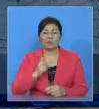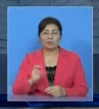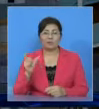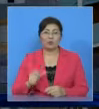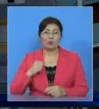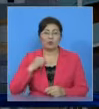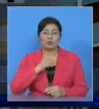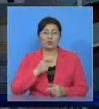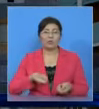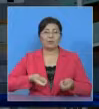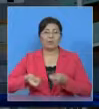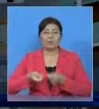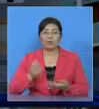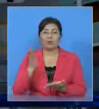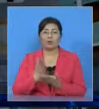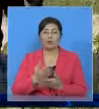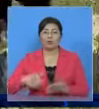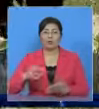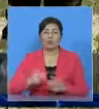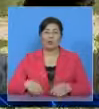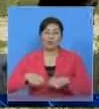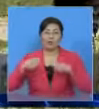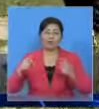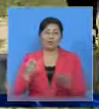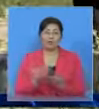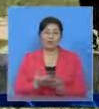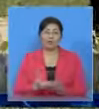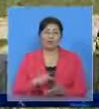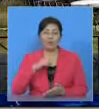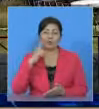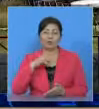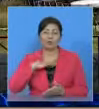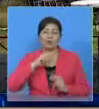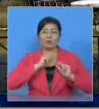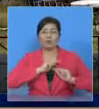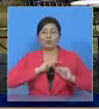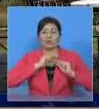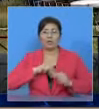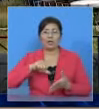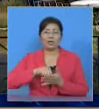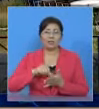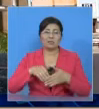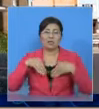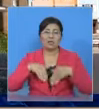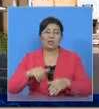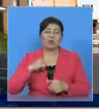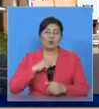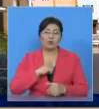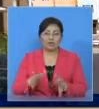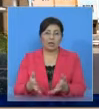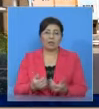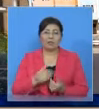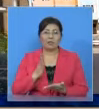үйді өздері басқарады. Бастысы бәрі ашық. Яғни абаттандыру, көгалдандыру секілді жұмыстарға қатысты шешімді де ақылдаса отырып